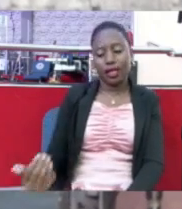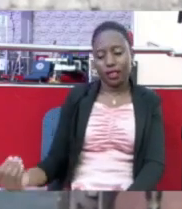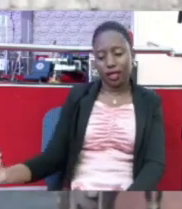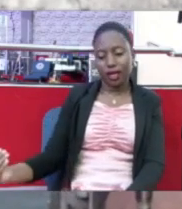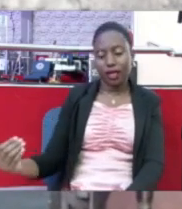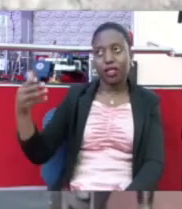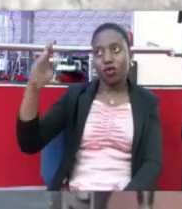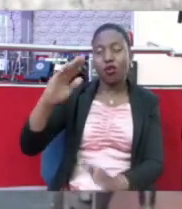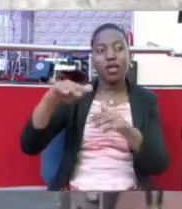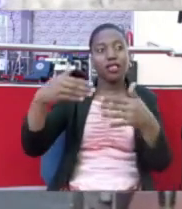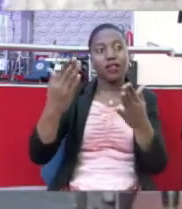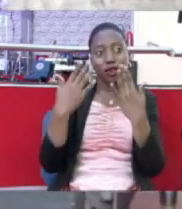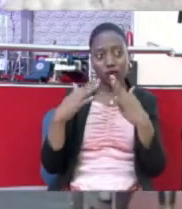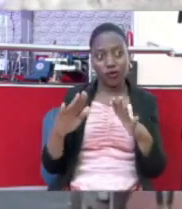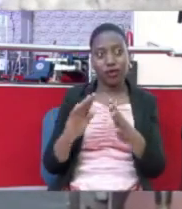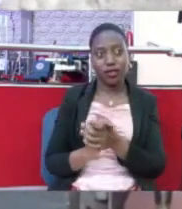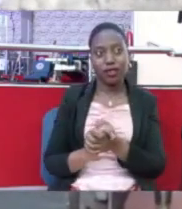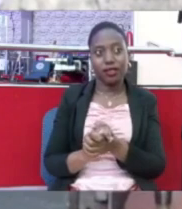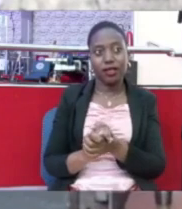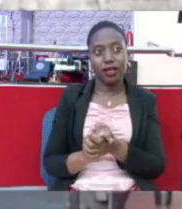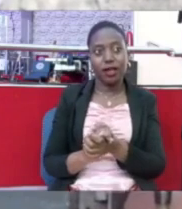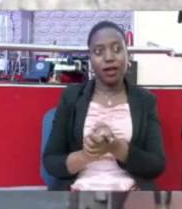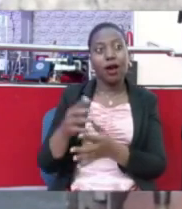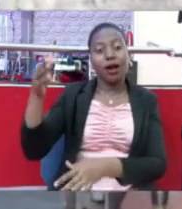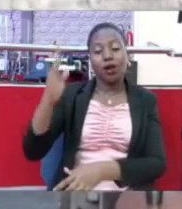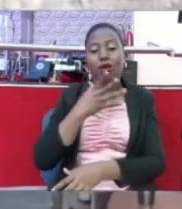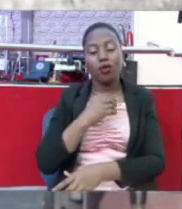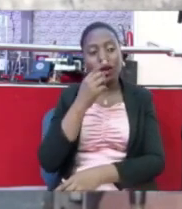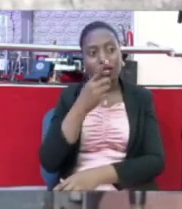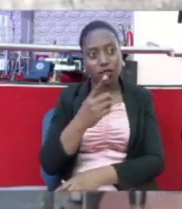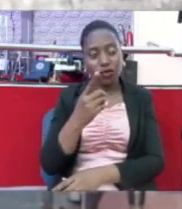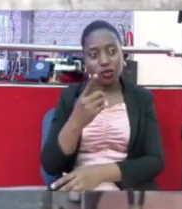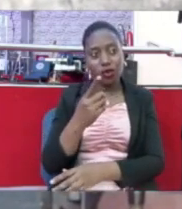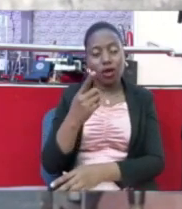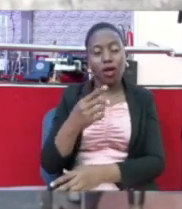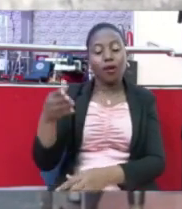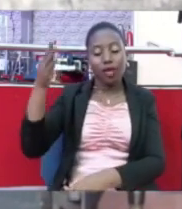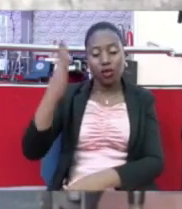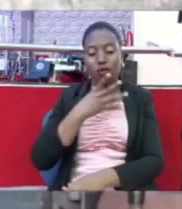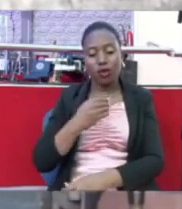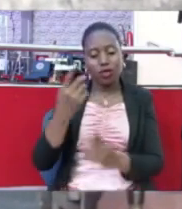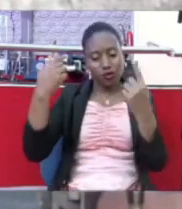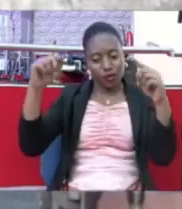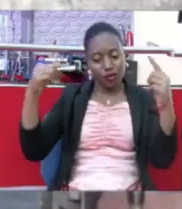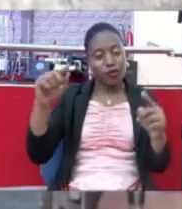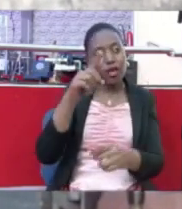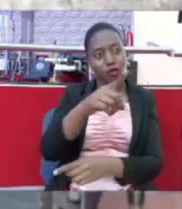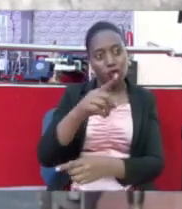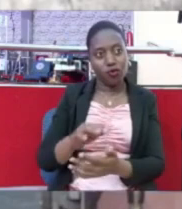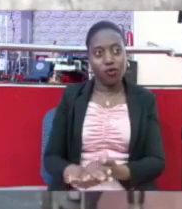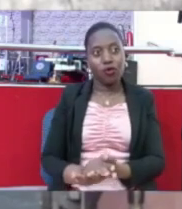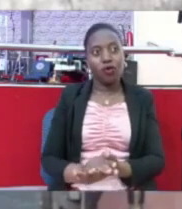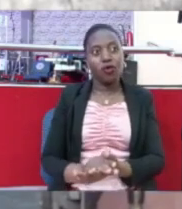given you. Wale wana ambao Mungu amekupatia. God wants you to prosper you. God anataka kukunawirisha. So that